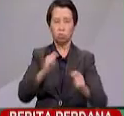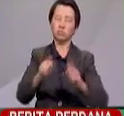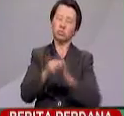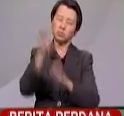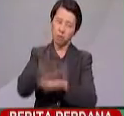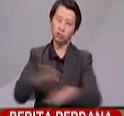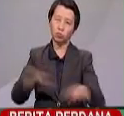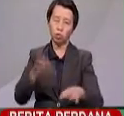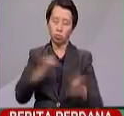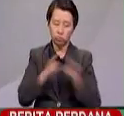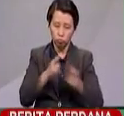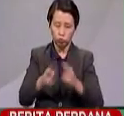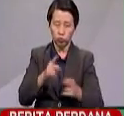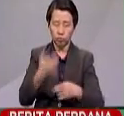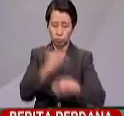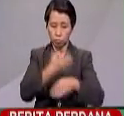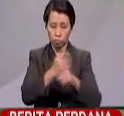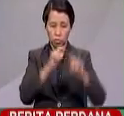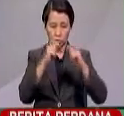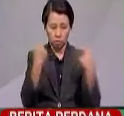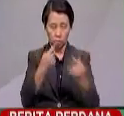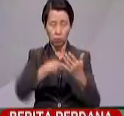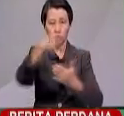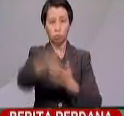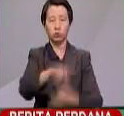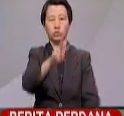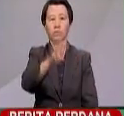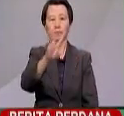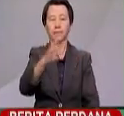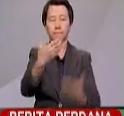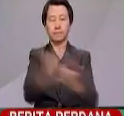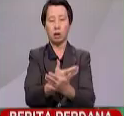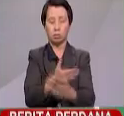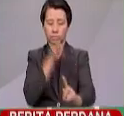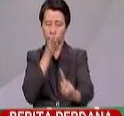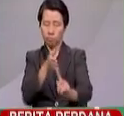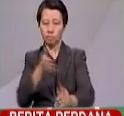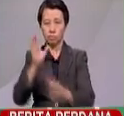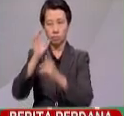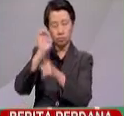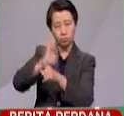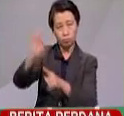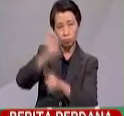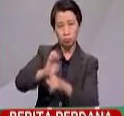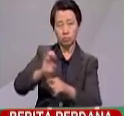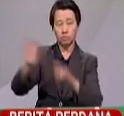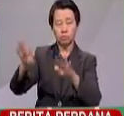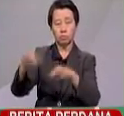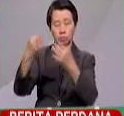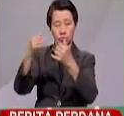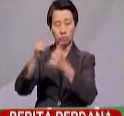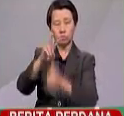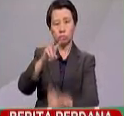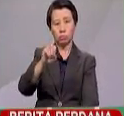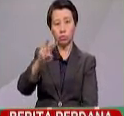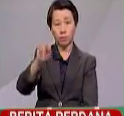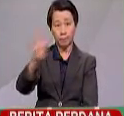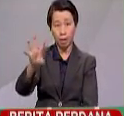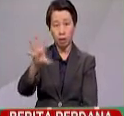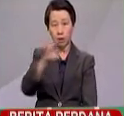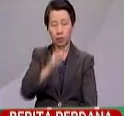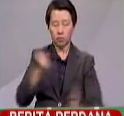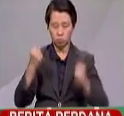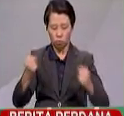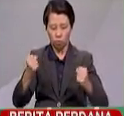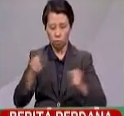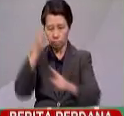dibuat sebagai usaha untuk membentuk skuad projek 24 baharu yang menyasarkan pingat emas Sukan Olimpik Paris 2024 selain